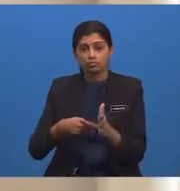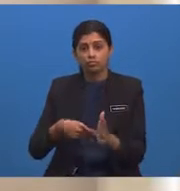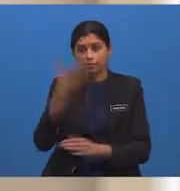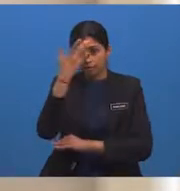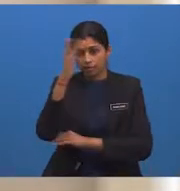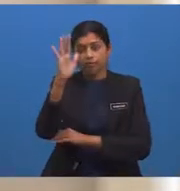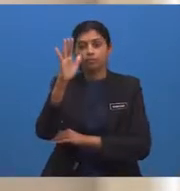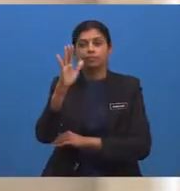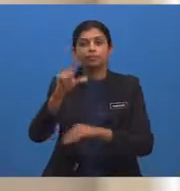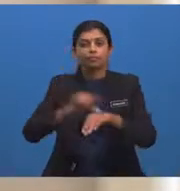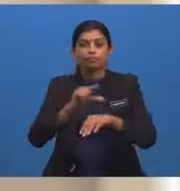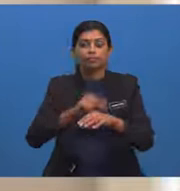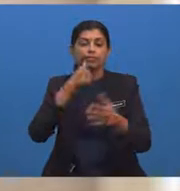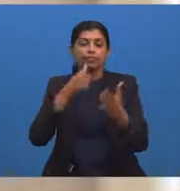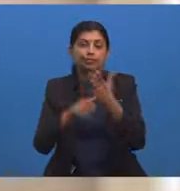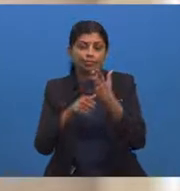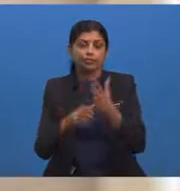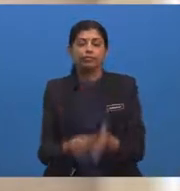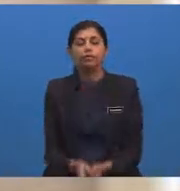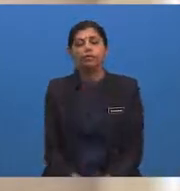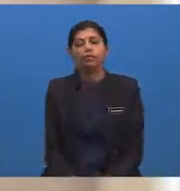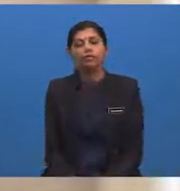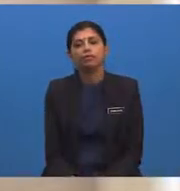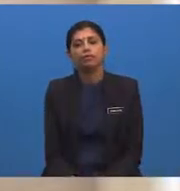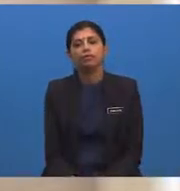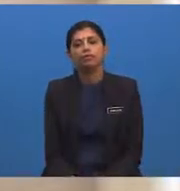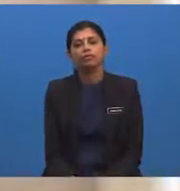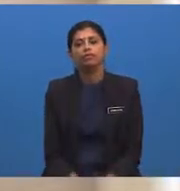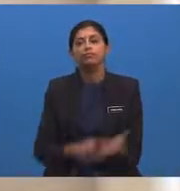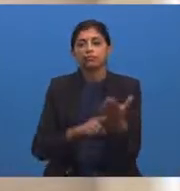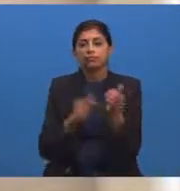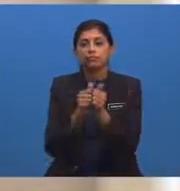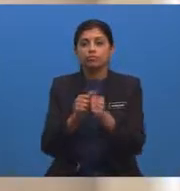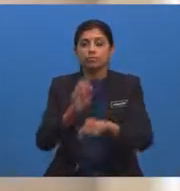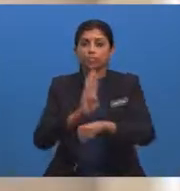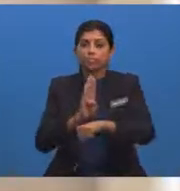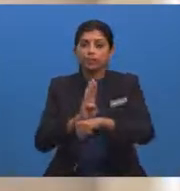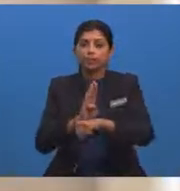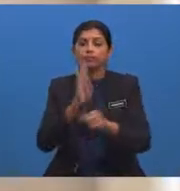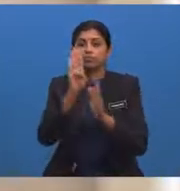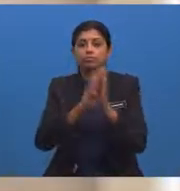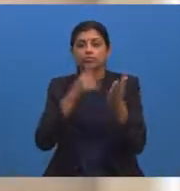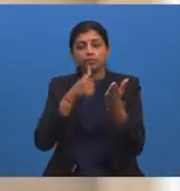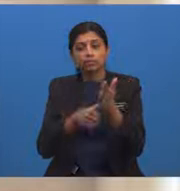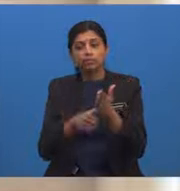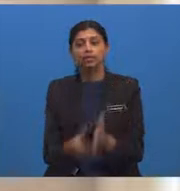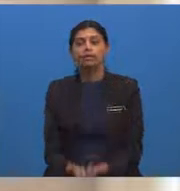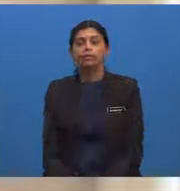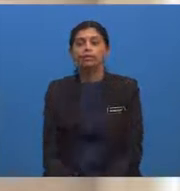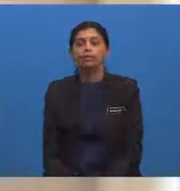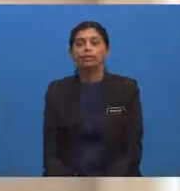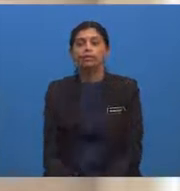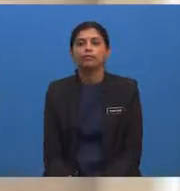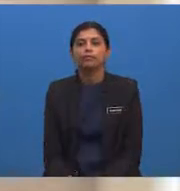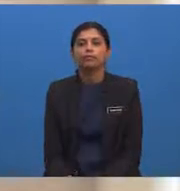pesuratan. Pesuratan di alam Melayu berkembang dari batu bersurat sehinggalah lahirnya karya-karya